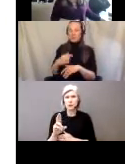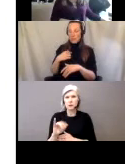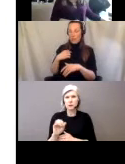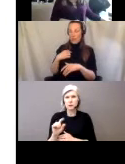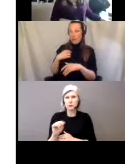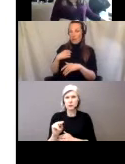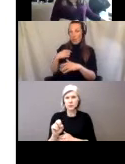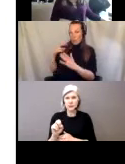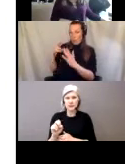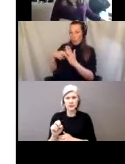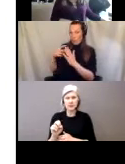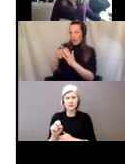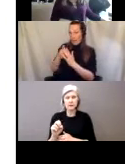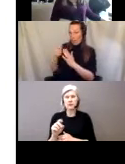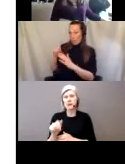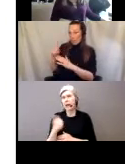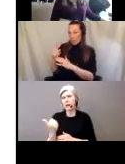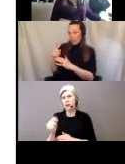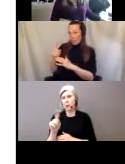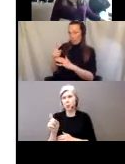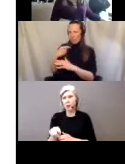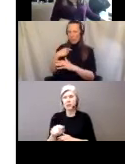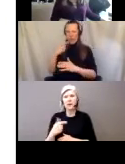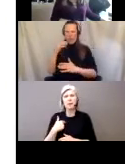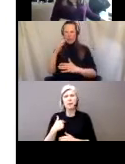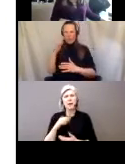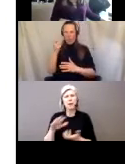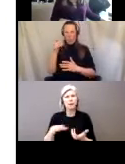Je vais la lire. Je suis un peu confuse.